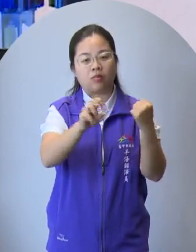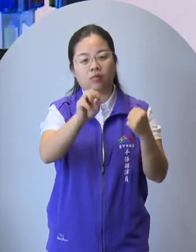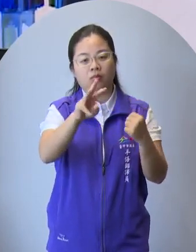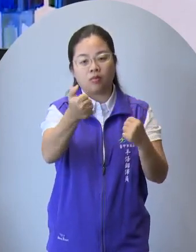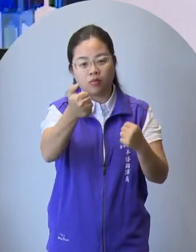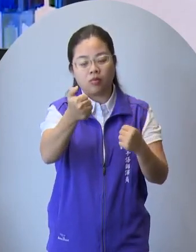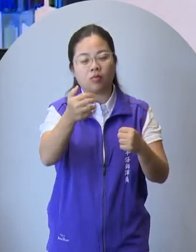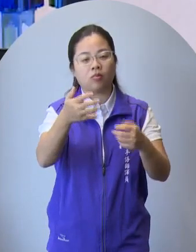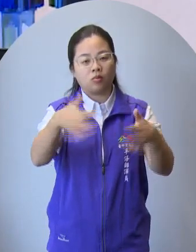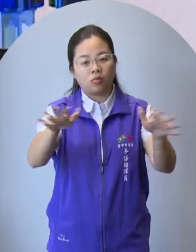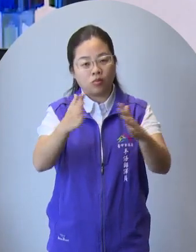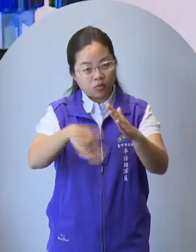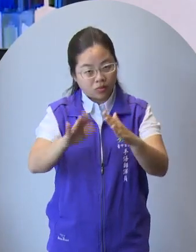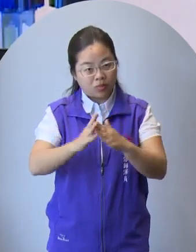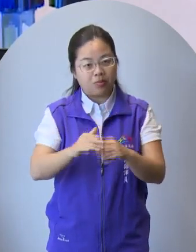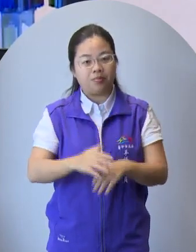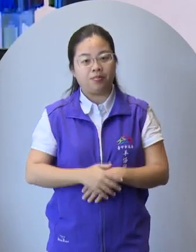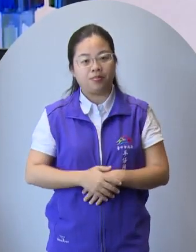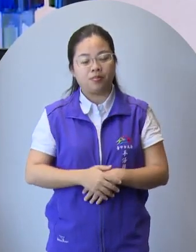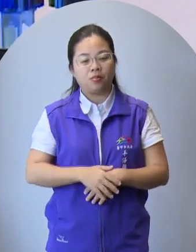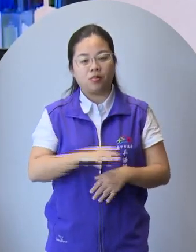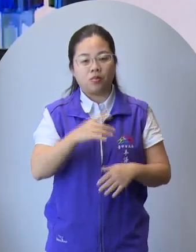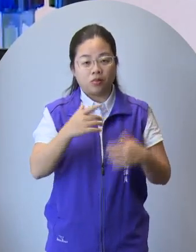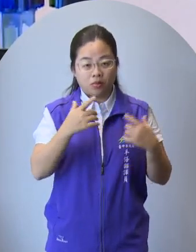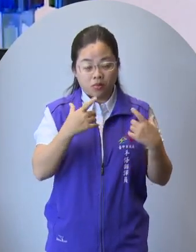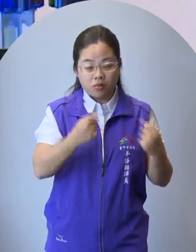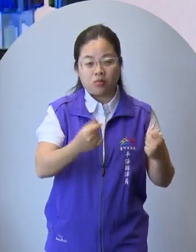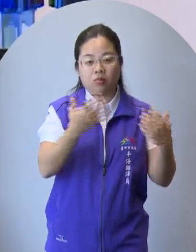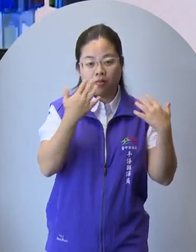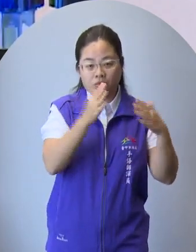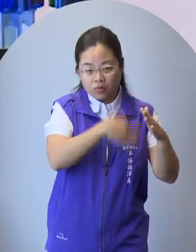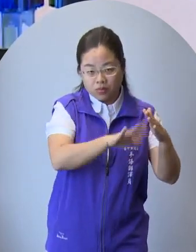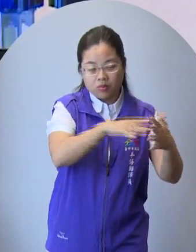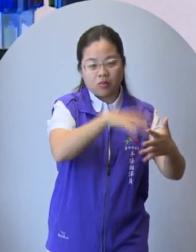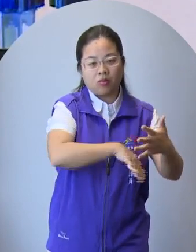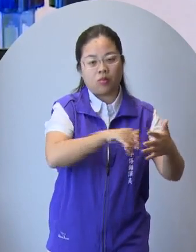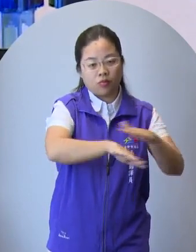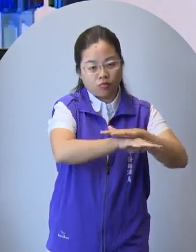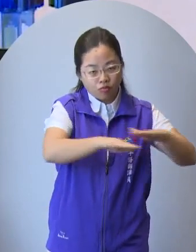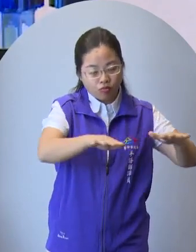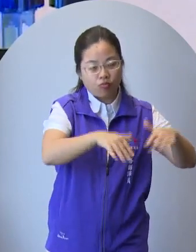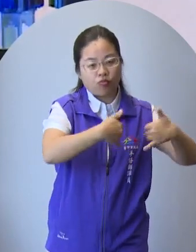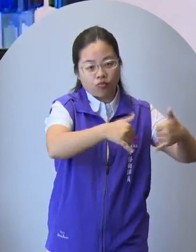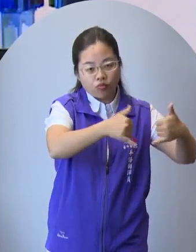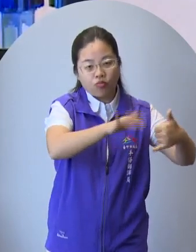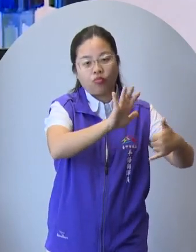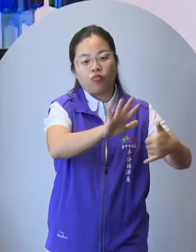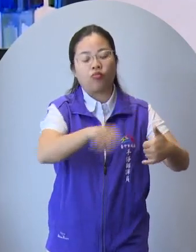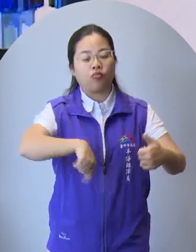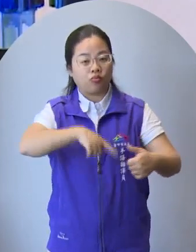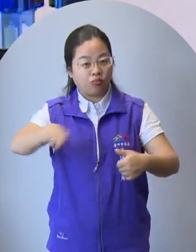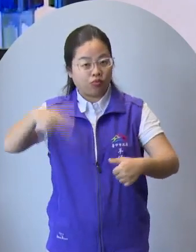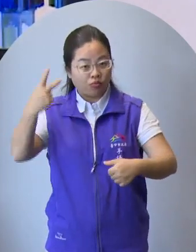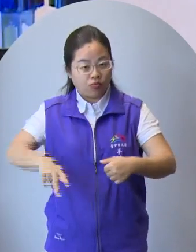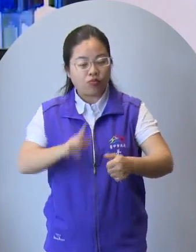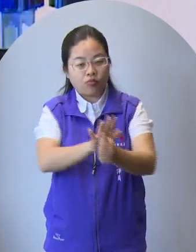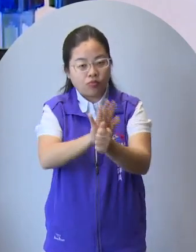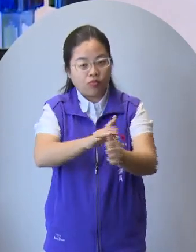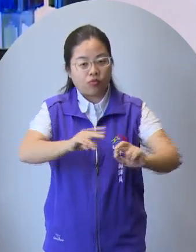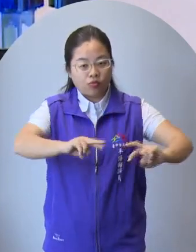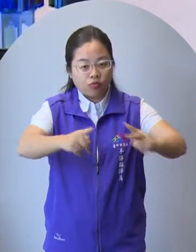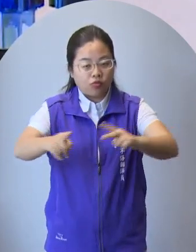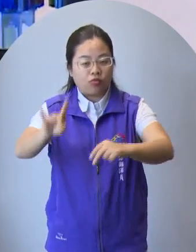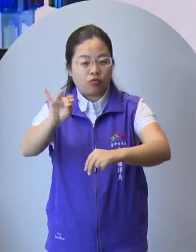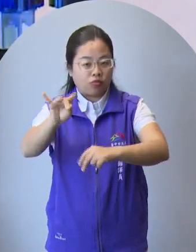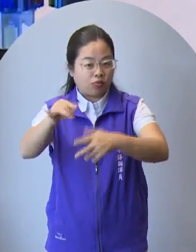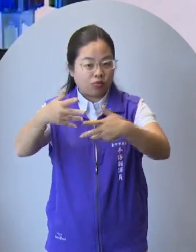校它本身就已经有相关的一些通学的一些安全措施或者道路，那我们又改善了近百